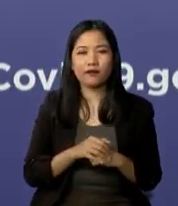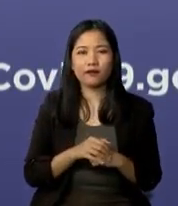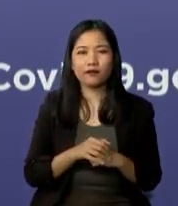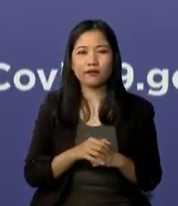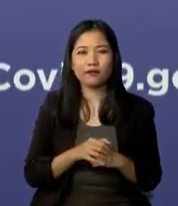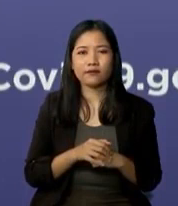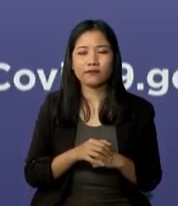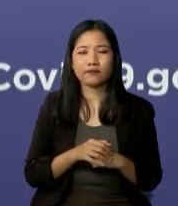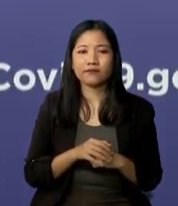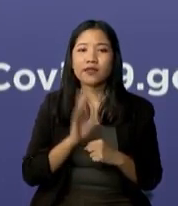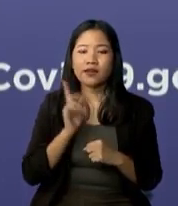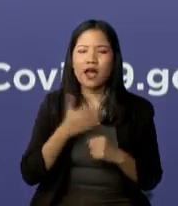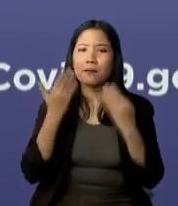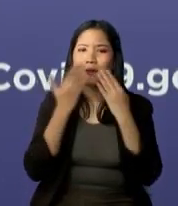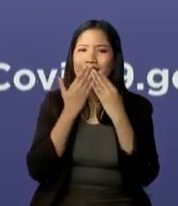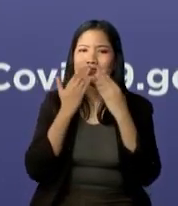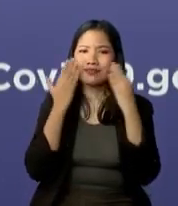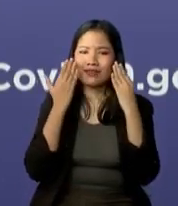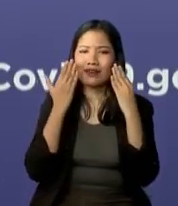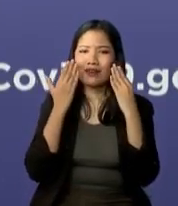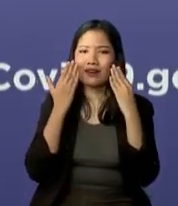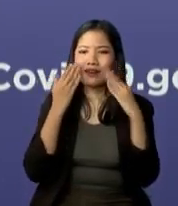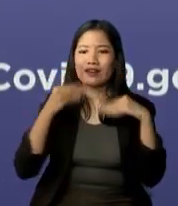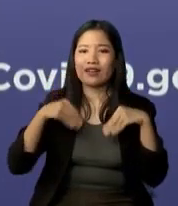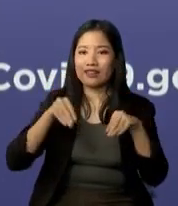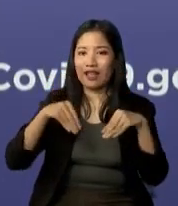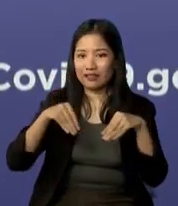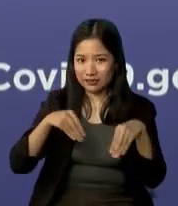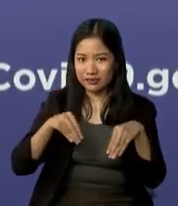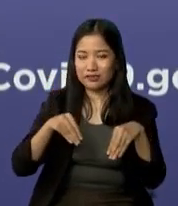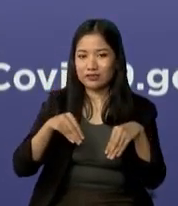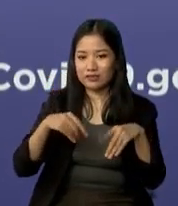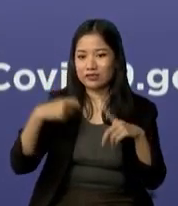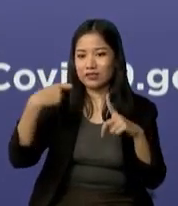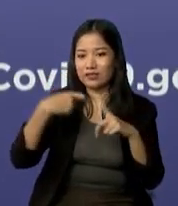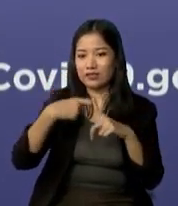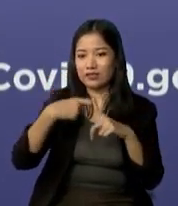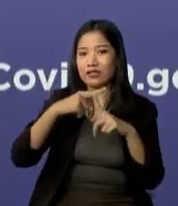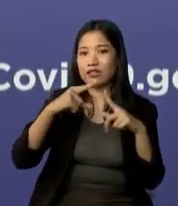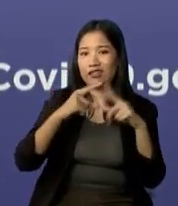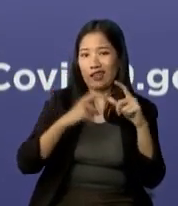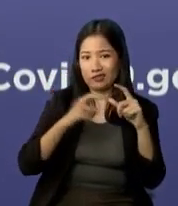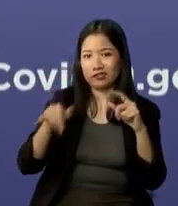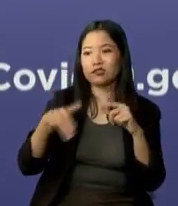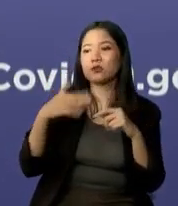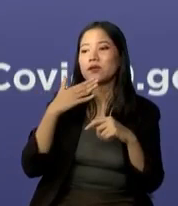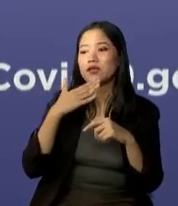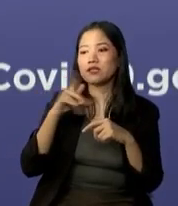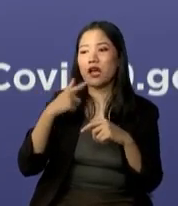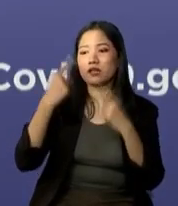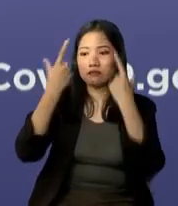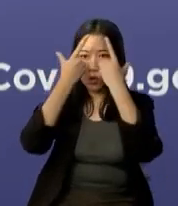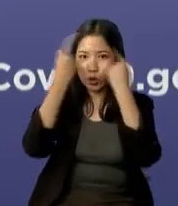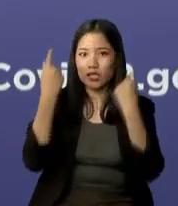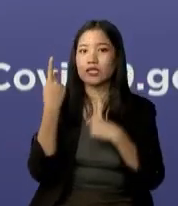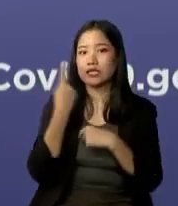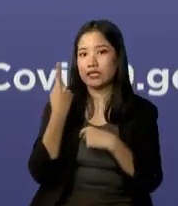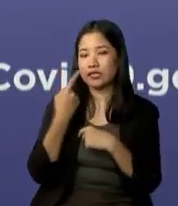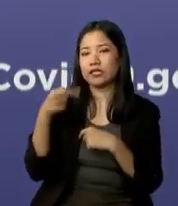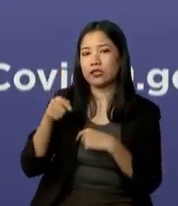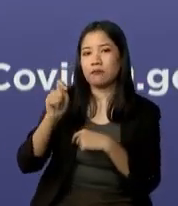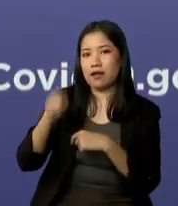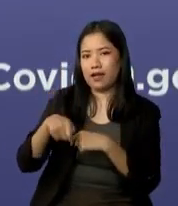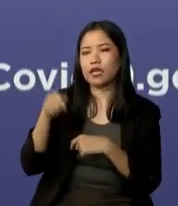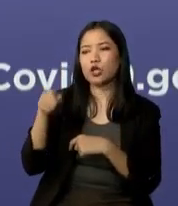Kemudian, masker kertas atau masker yang sering digunakan oleh tenaga medis itu juga menjadi salah satu contoh masker yang